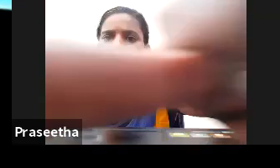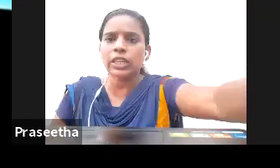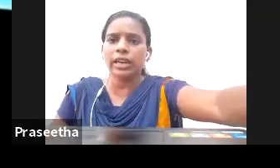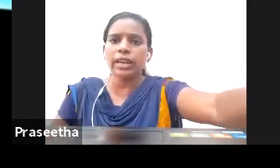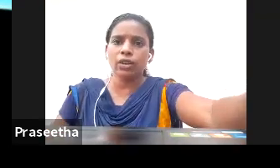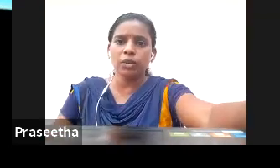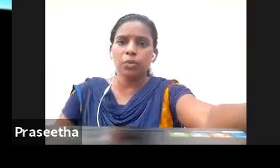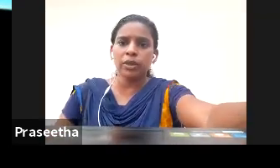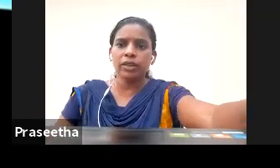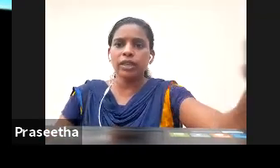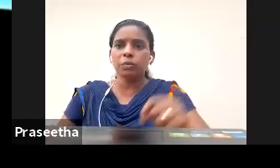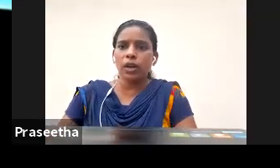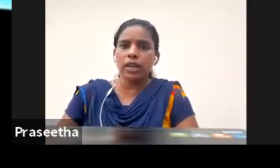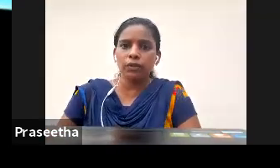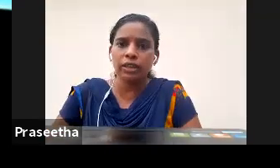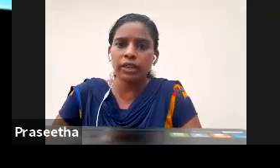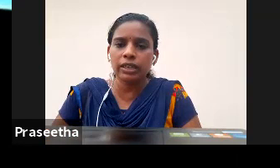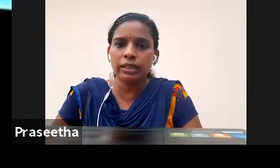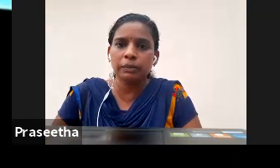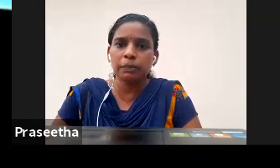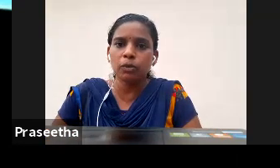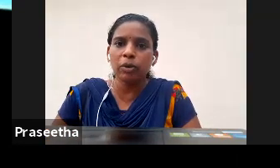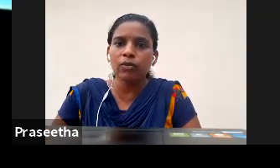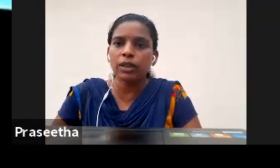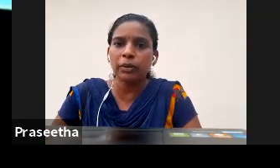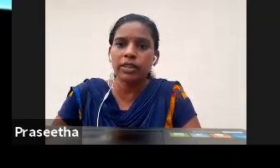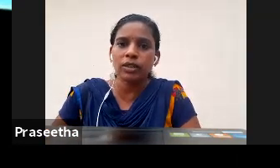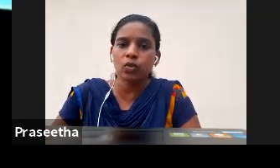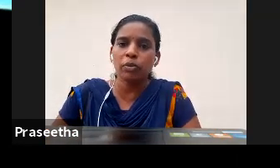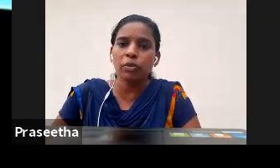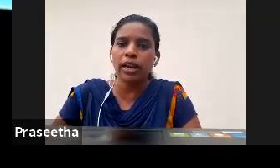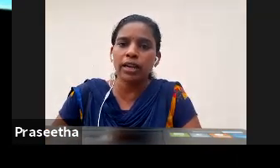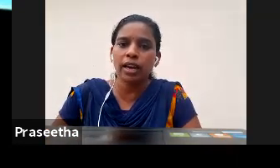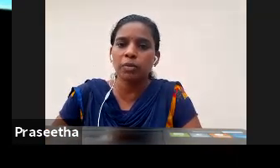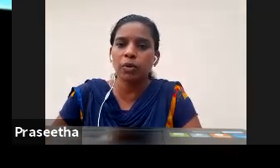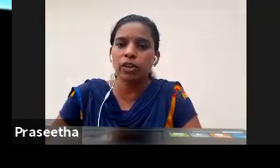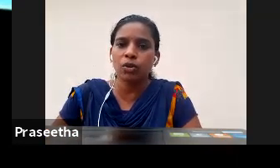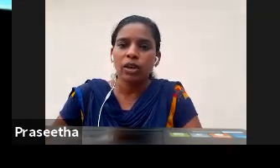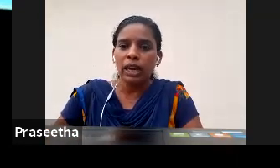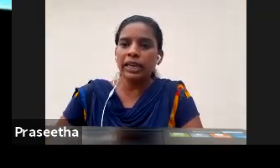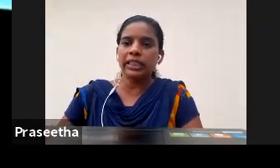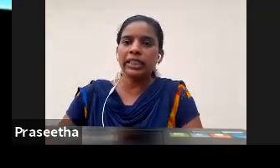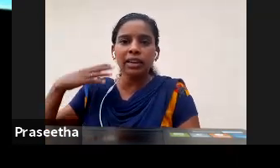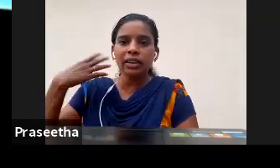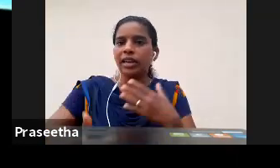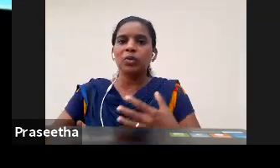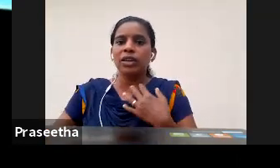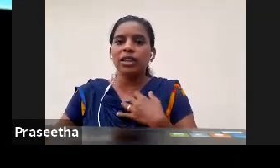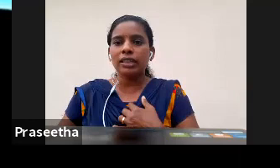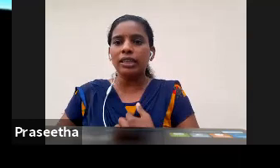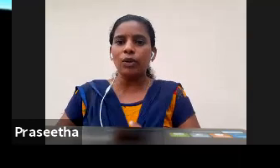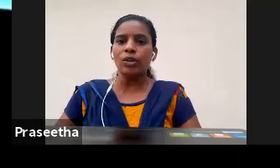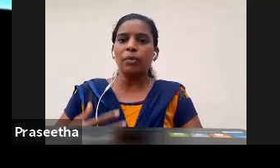എക്സ്പീരിയൻസ് ഷെയർ ചെയ്യാനുണ്ടോ അതിനു മുമ്പ്? ഇതുപോലെ ഡഫ് മുമ്പിൽ വന്ന് പെട്ടിട്ട് ഒന്നും പറയാൻ കഴിയാതെ പോയതോ, അല്ലെ എന്തെങ്കിലും